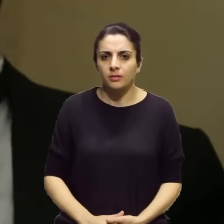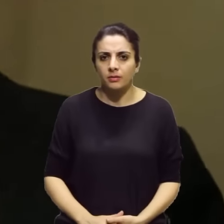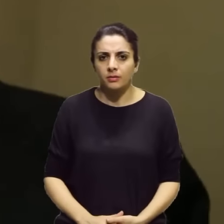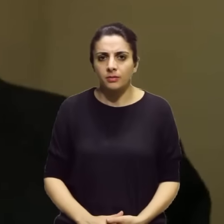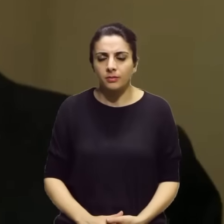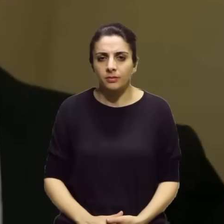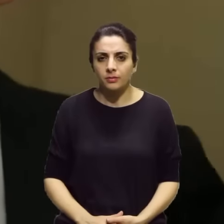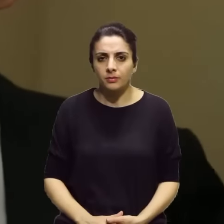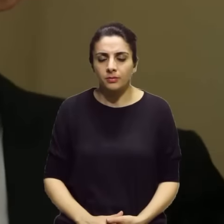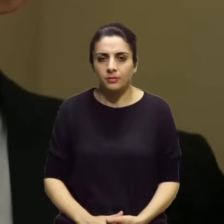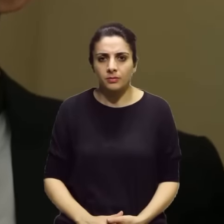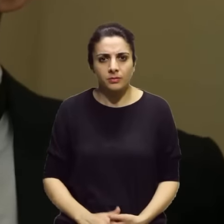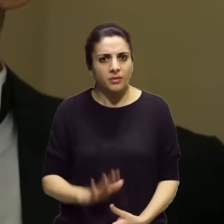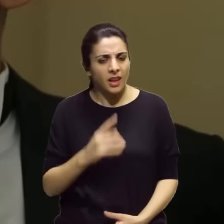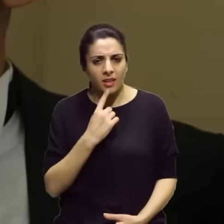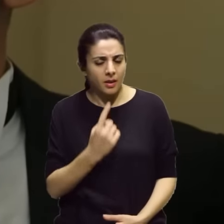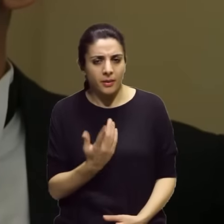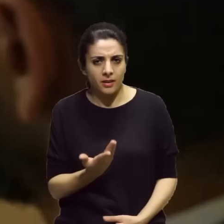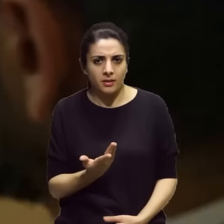meraklandı. Nasıl yani?